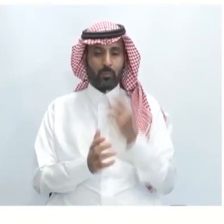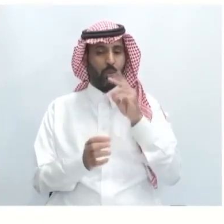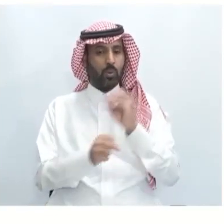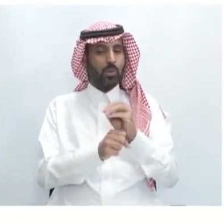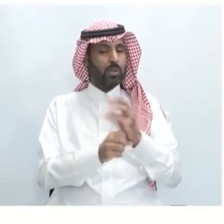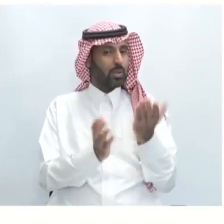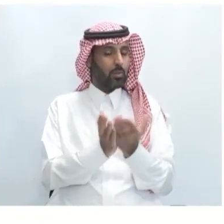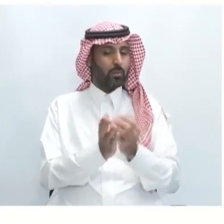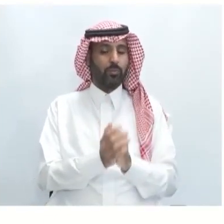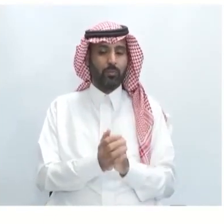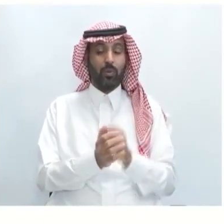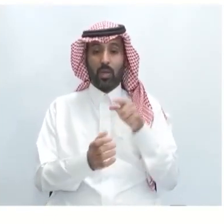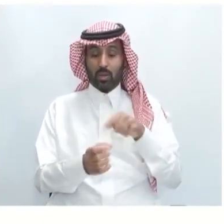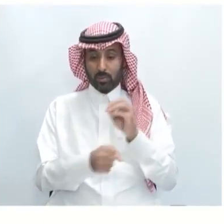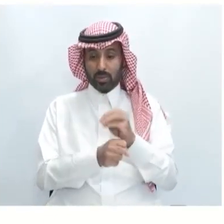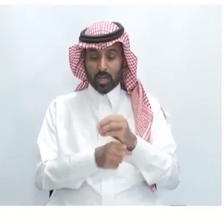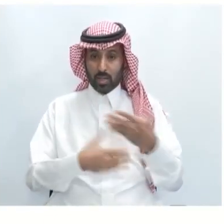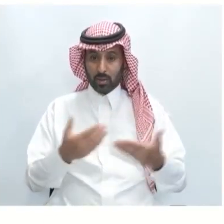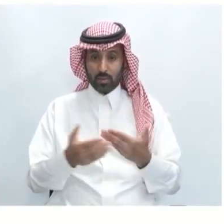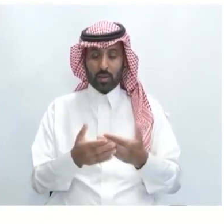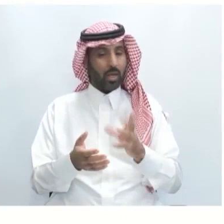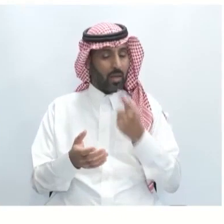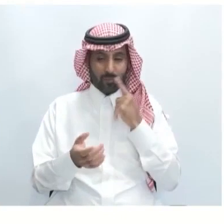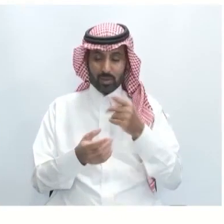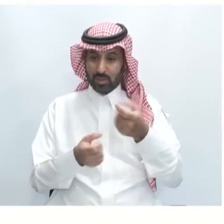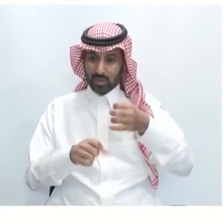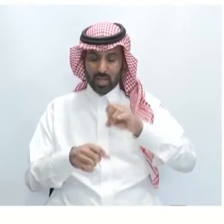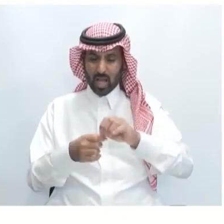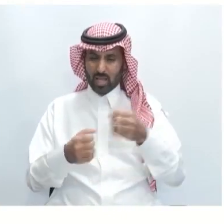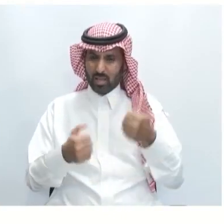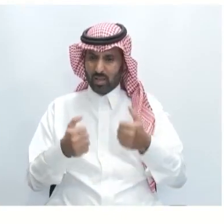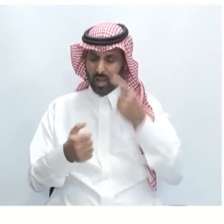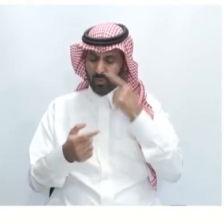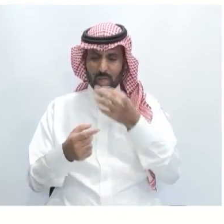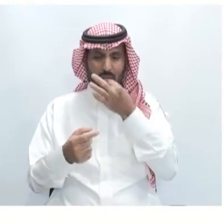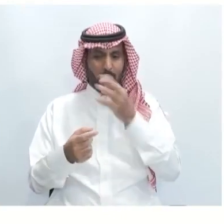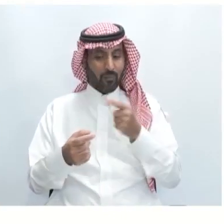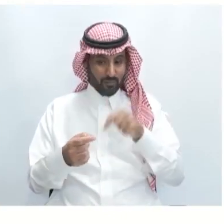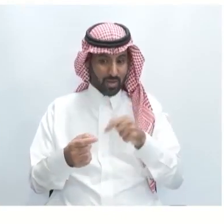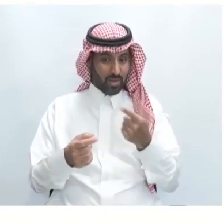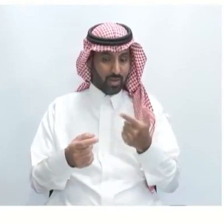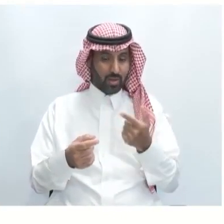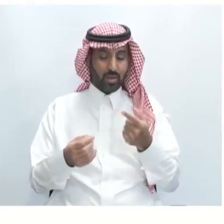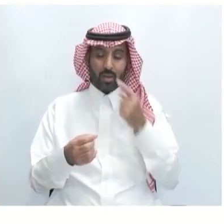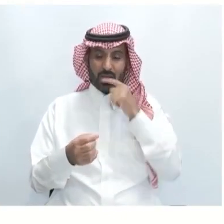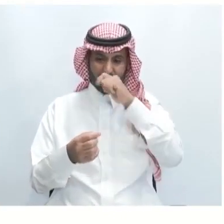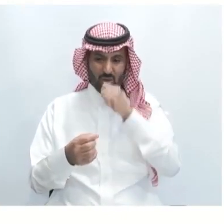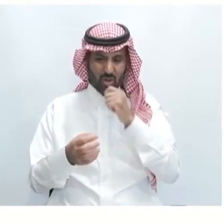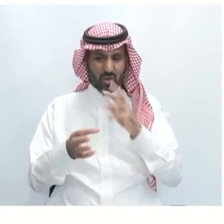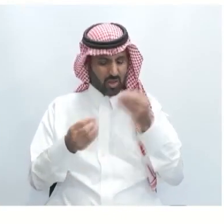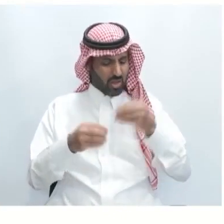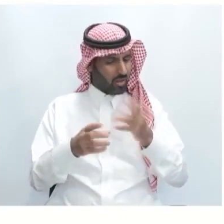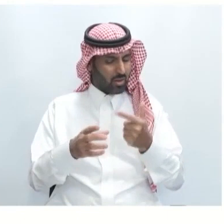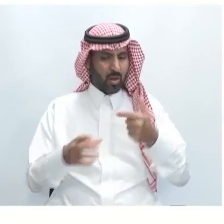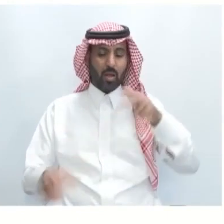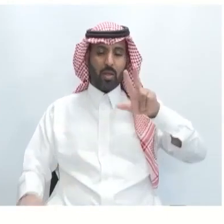ماذا سنتعلم اليوم سنتعلم تجربه استهلاليه كيف نختبر وجود السكريات البسيطه تركيب البروتين والرابطه